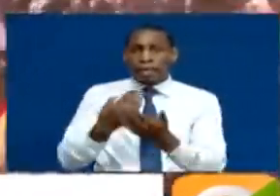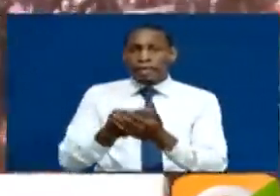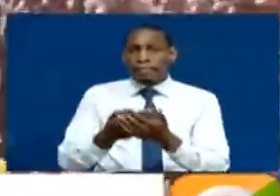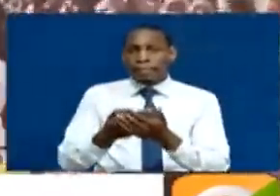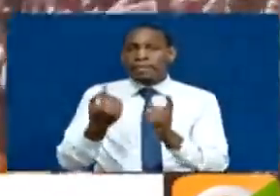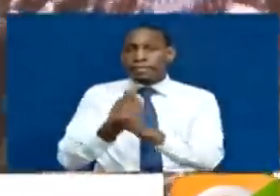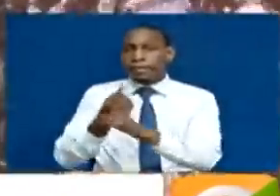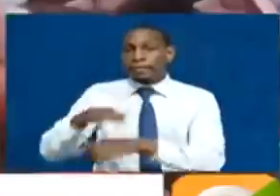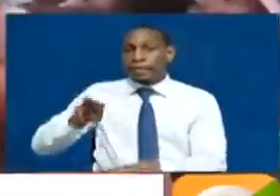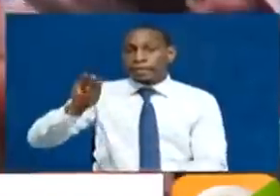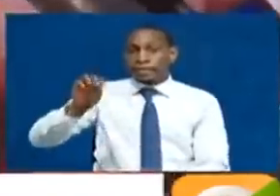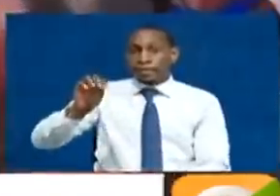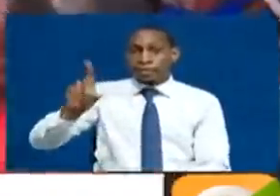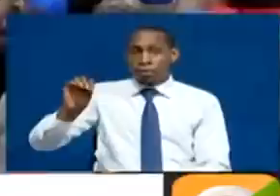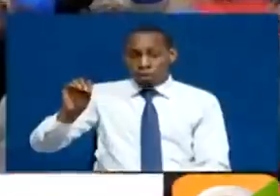zikimfikisha maeneo ya Molo,